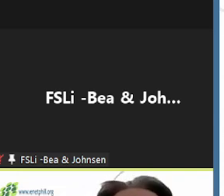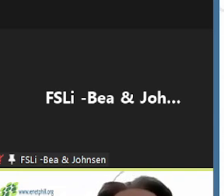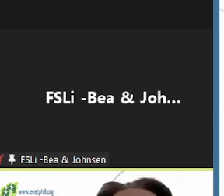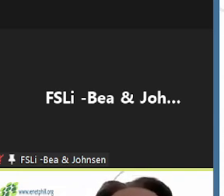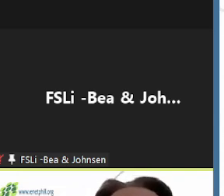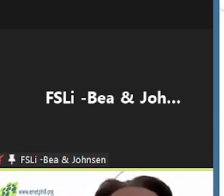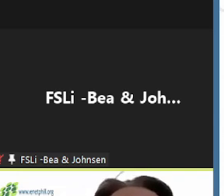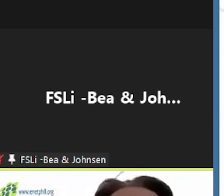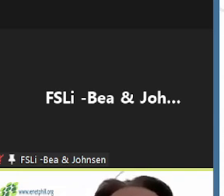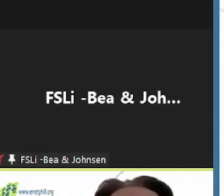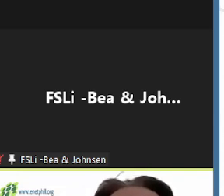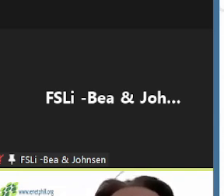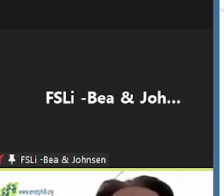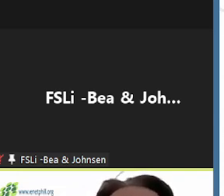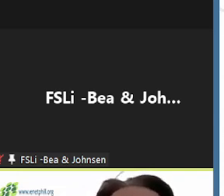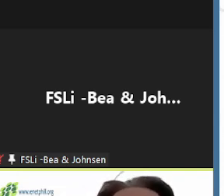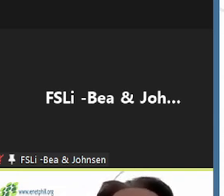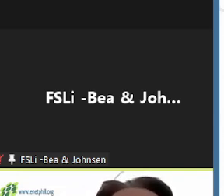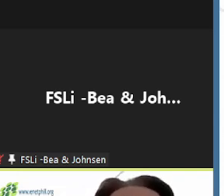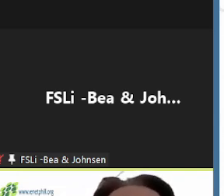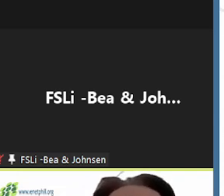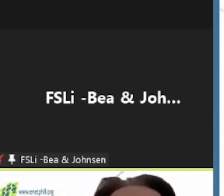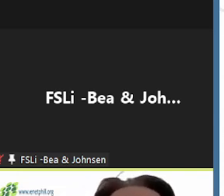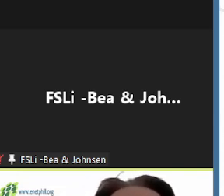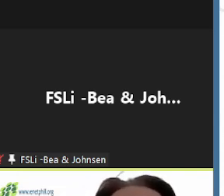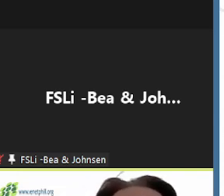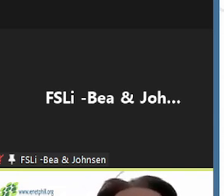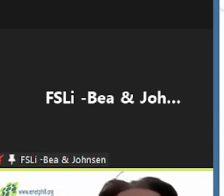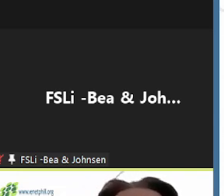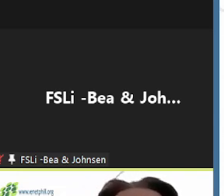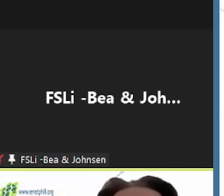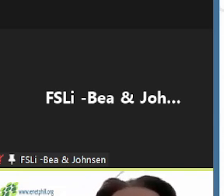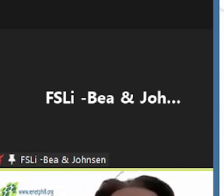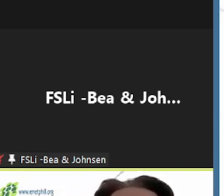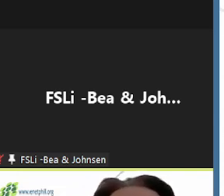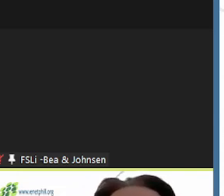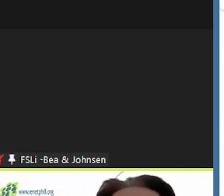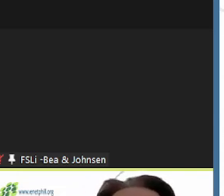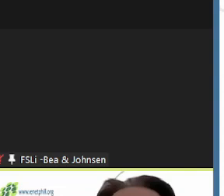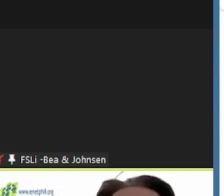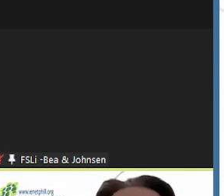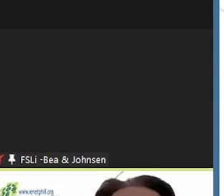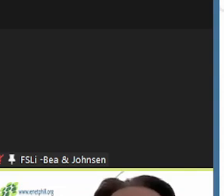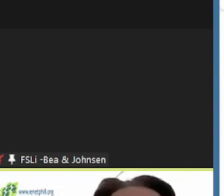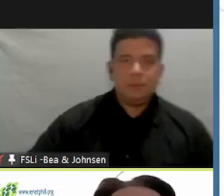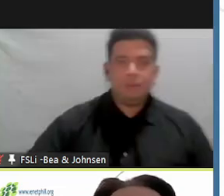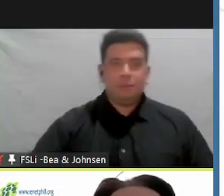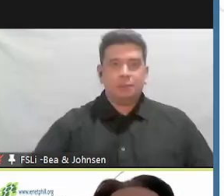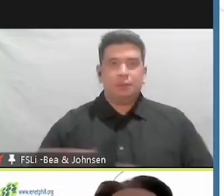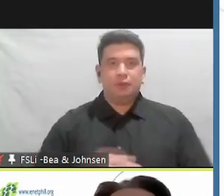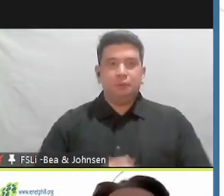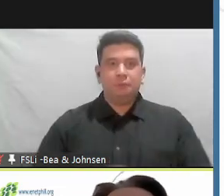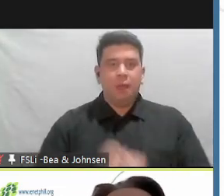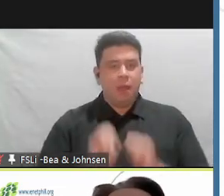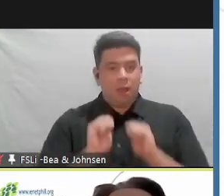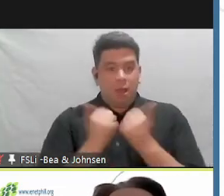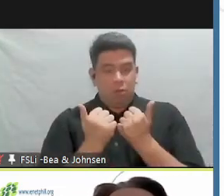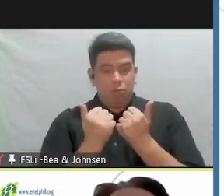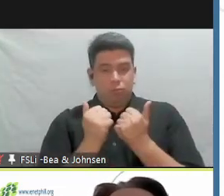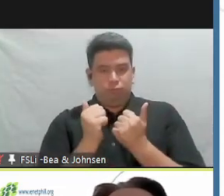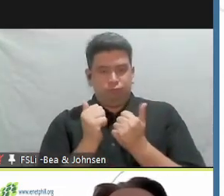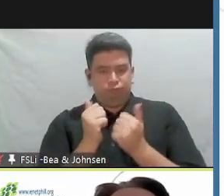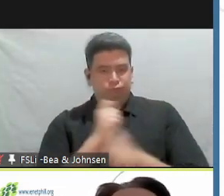no, upang bigyan tayo ng gabay kung paano ba ang tamang pagpapahalaga sa MTB-MLE at paano